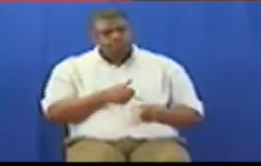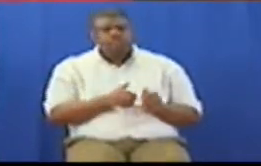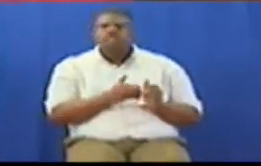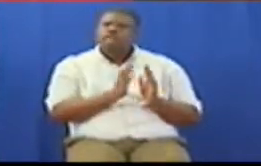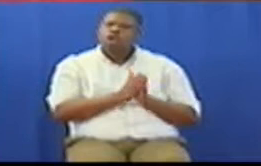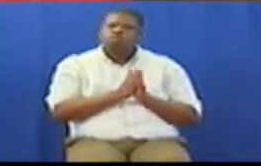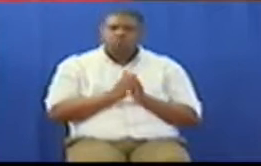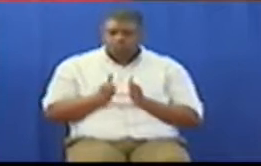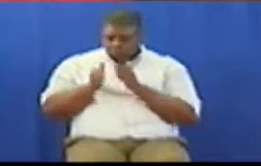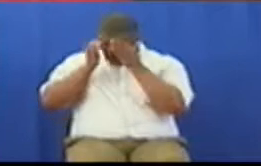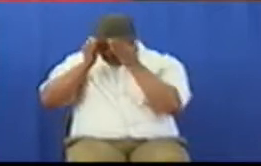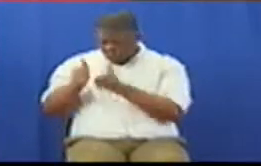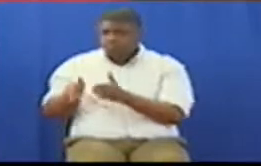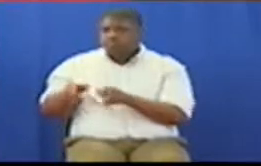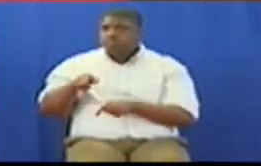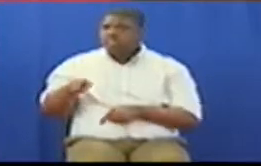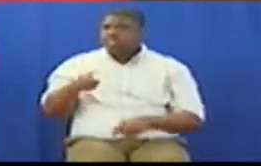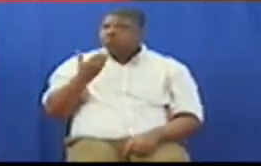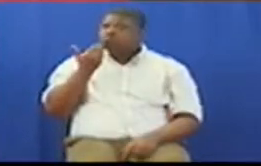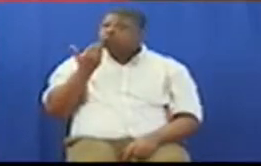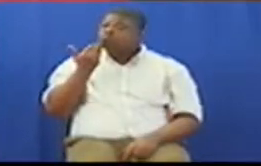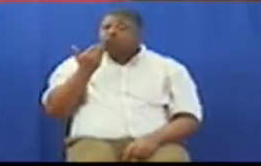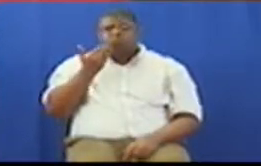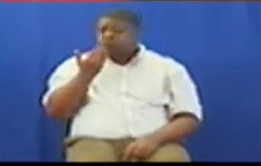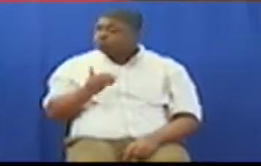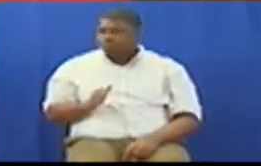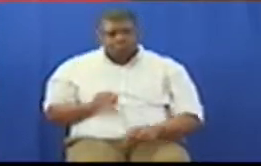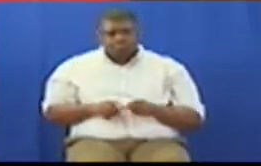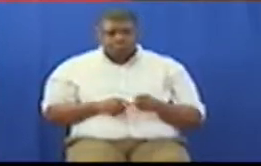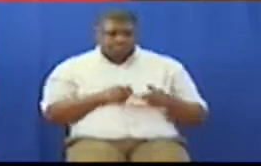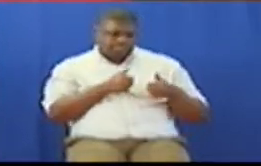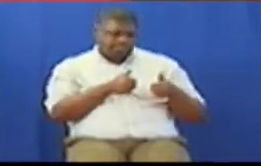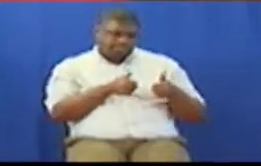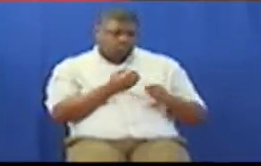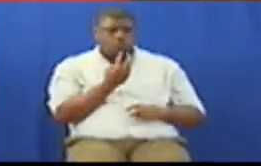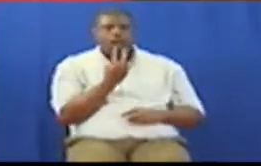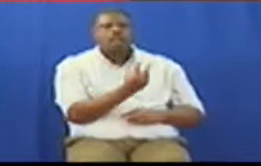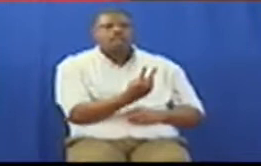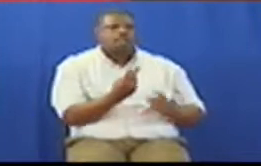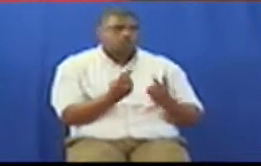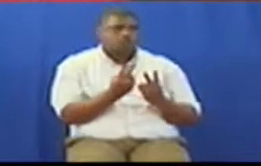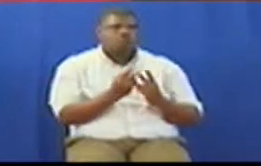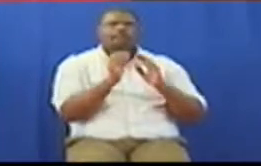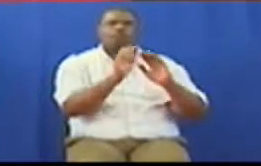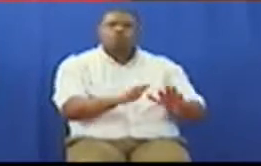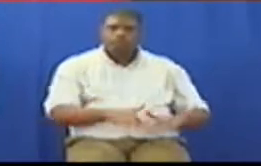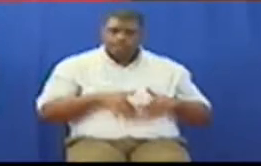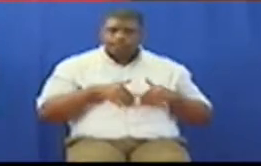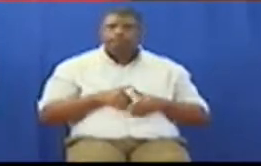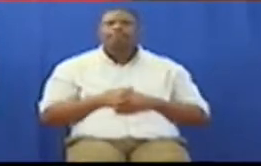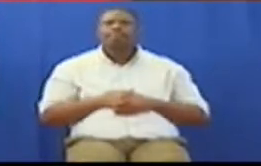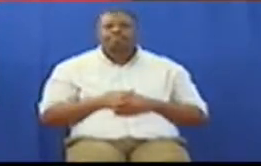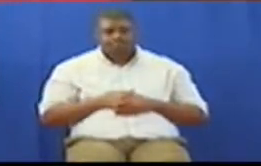nijikite kwenye swala hili kwa sababu ni muhimu sana na wengi lina demand kwamba tuliangalie kama bunge. Kwa sababu